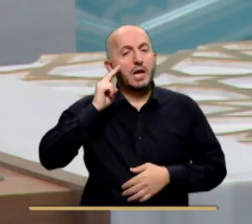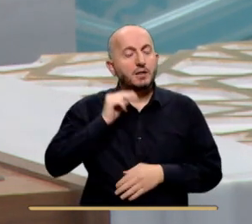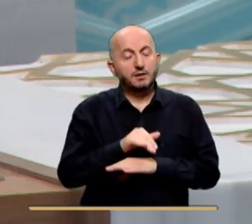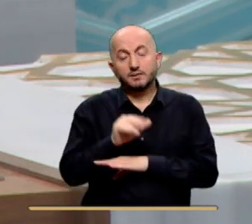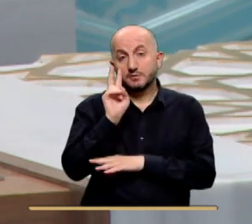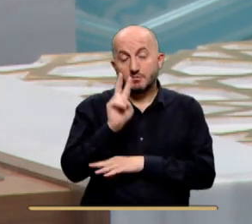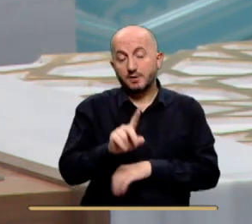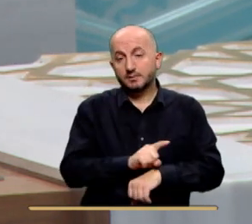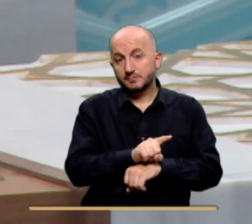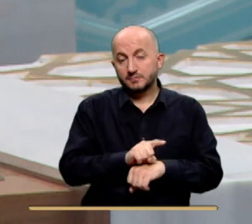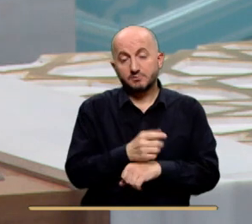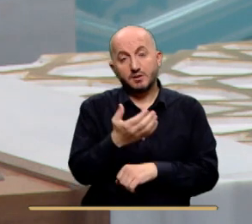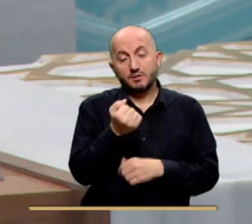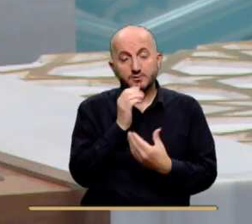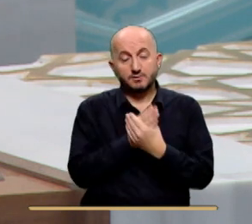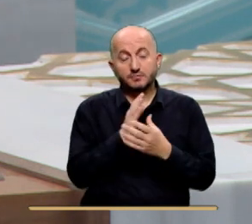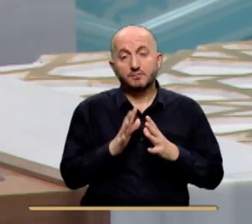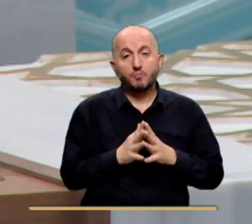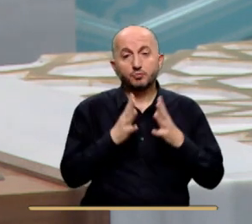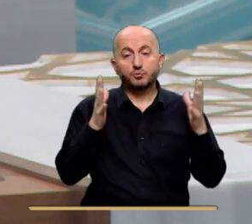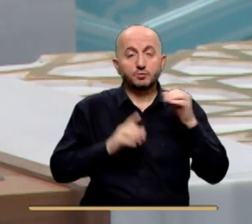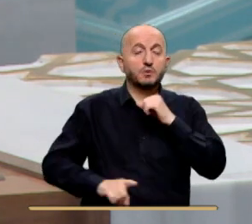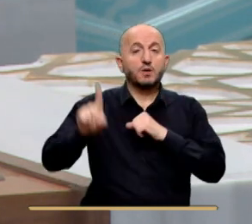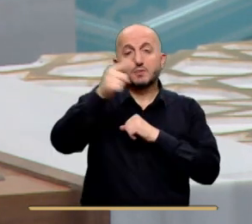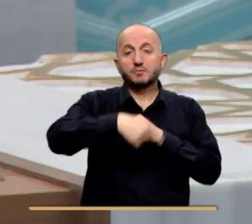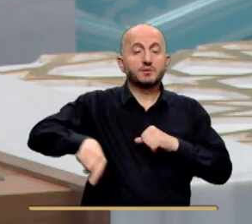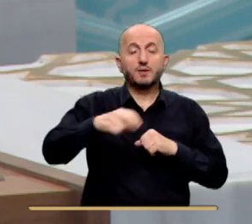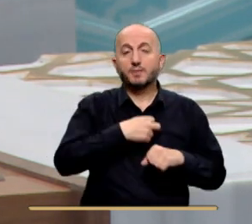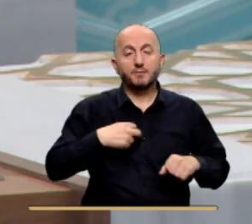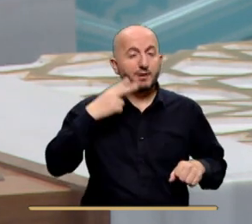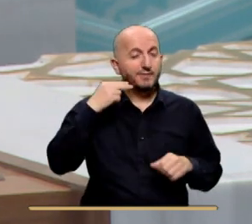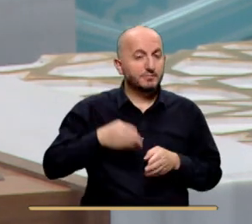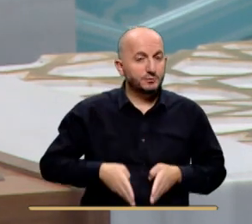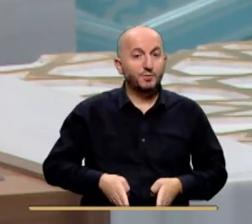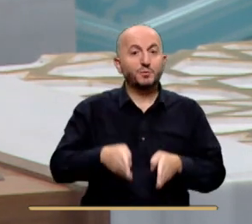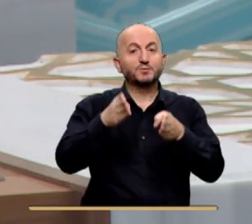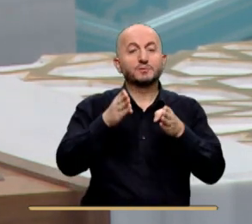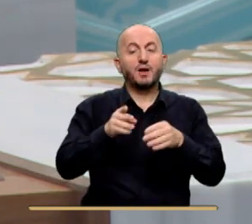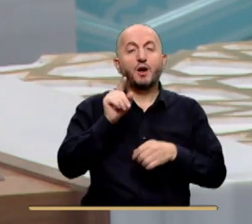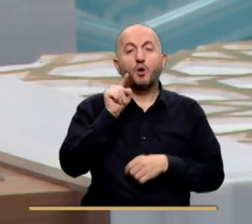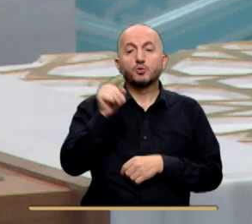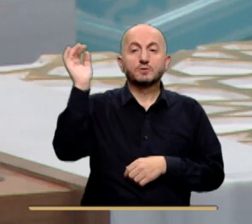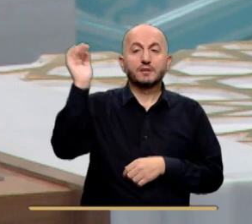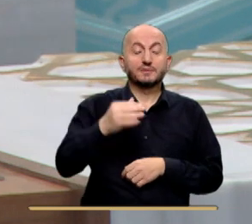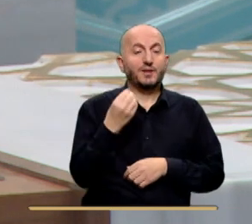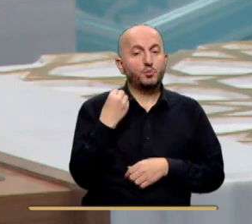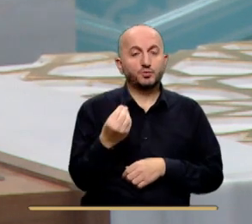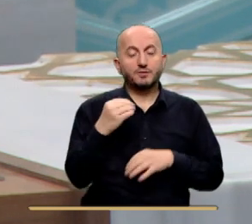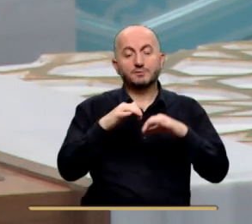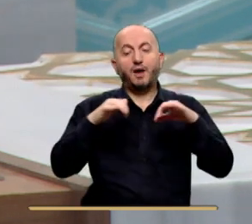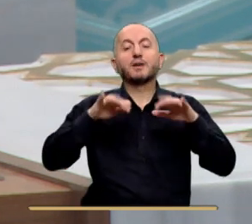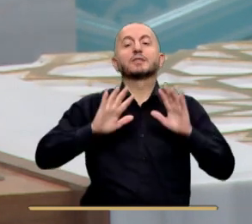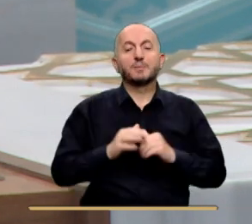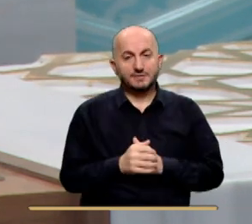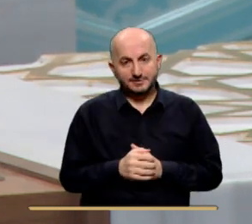hayatına baktığımız zaman alacağımız dersler büyük. Rabbim bizleri Efendimizin yolundan, onun getirdiği güzelliklerden